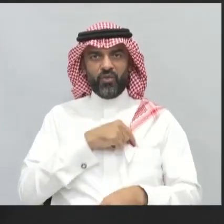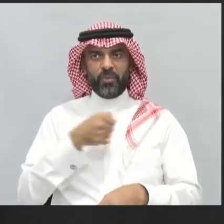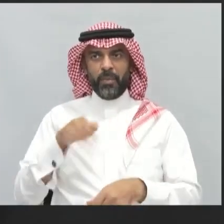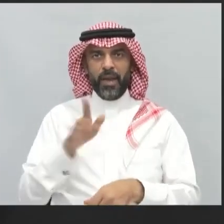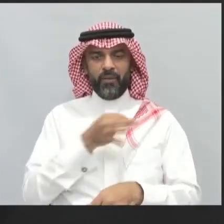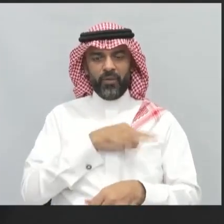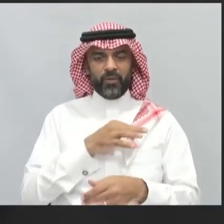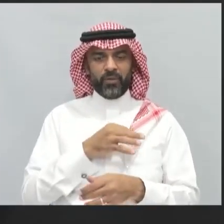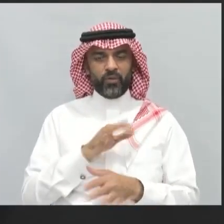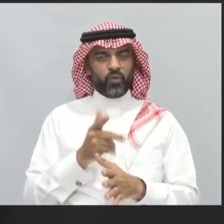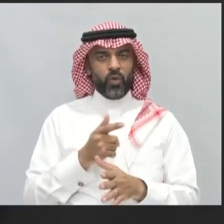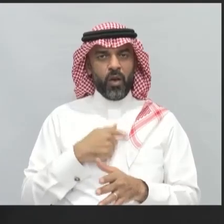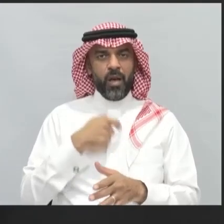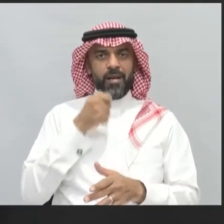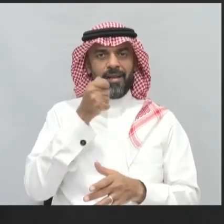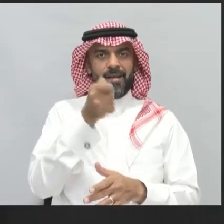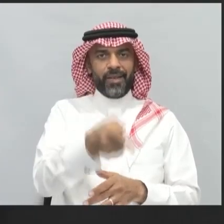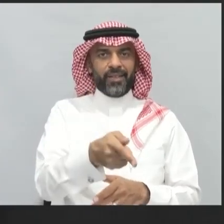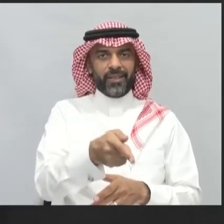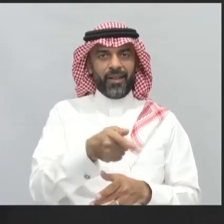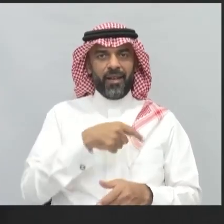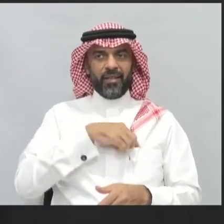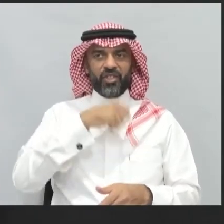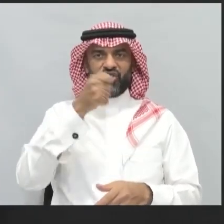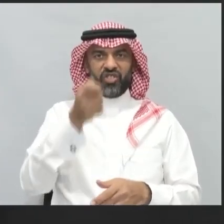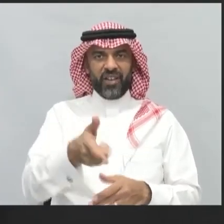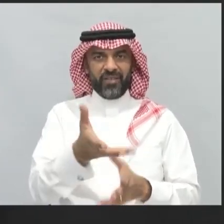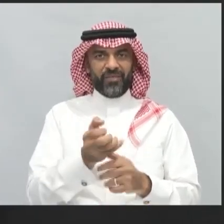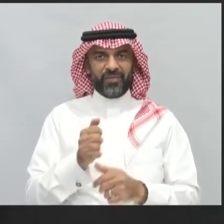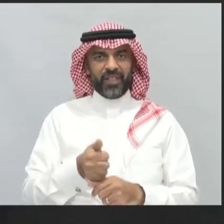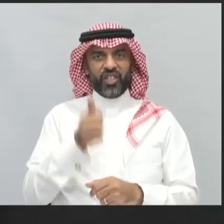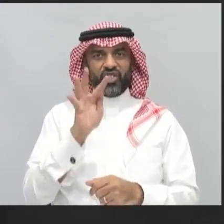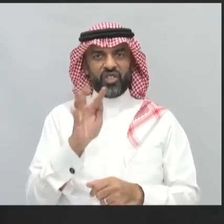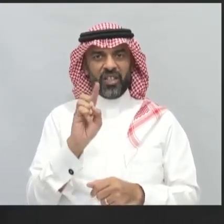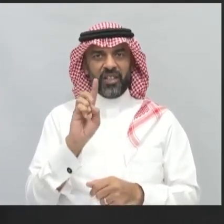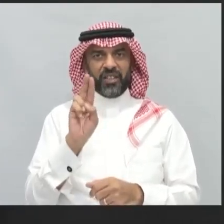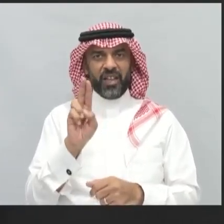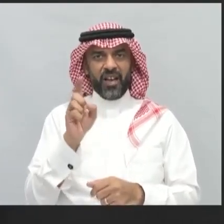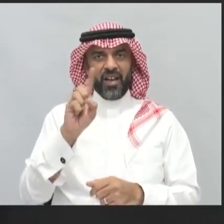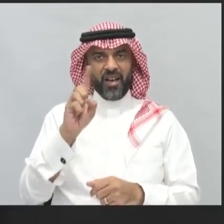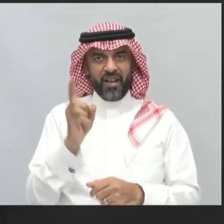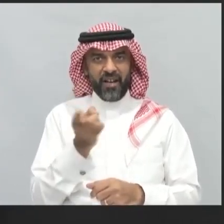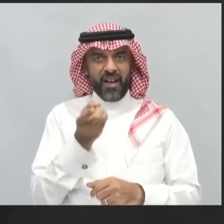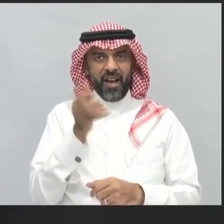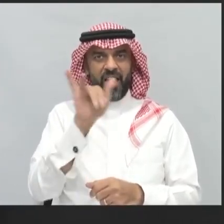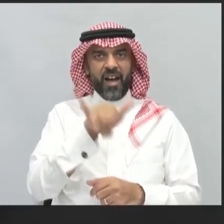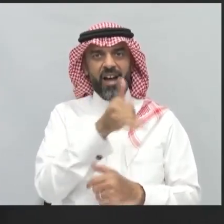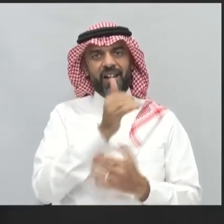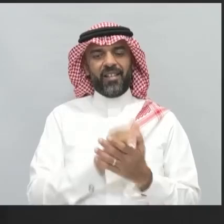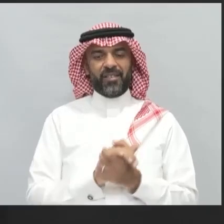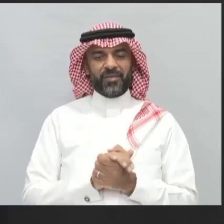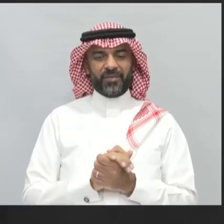فيكم اشترى وانتهى بالف لينه كتبت على صوره الياء كما تشاهدون